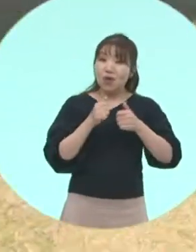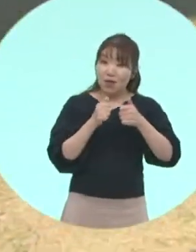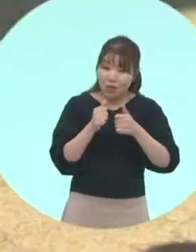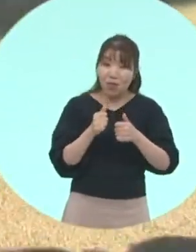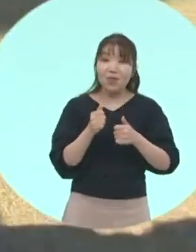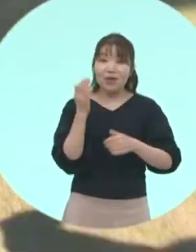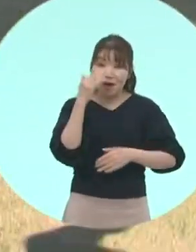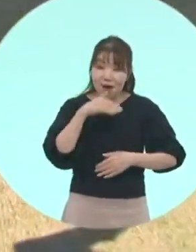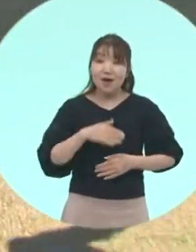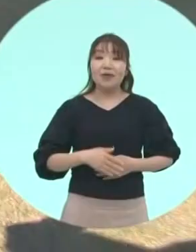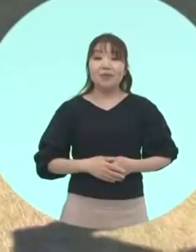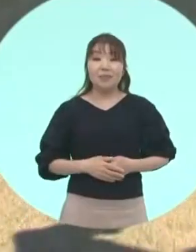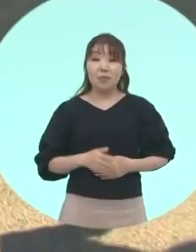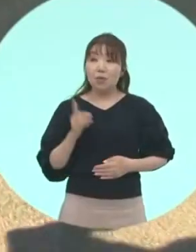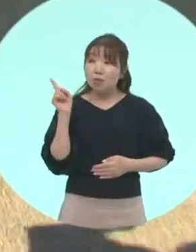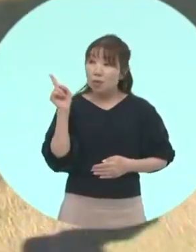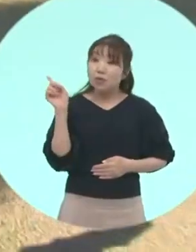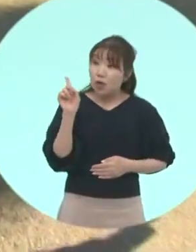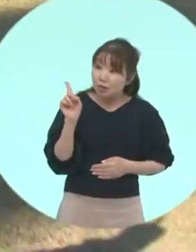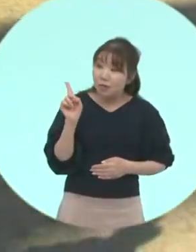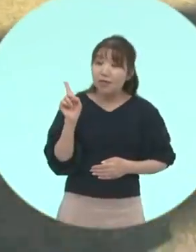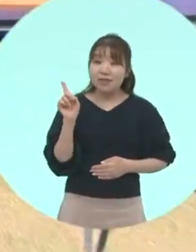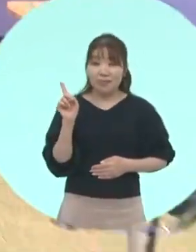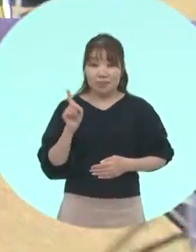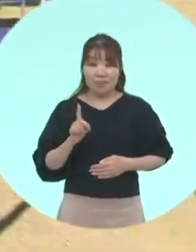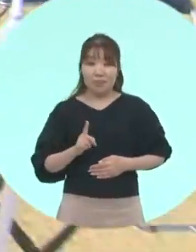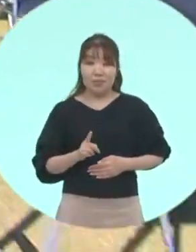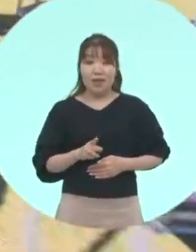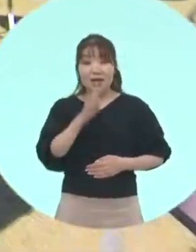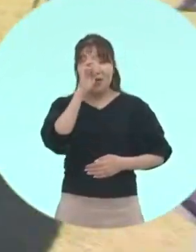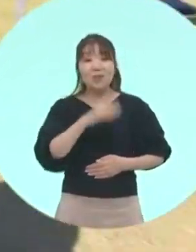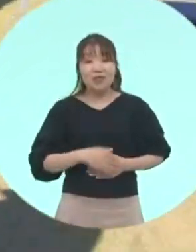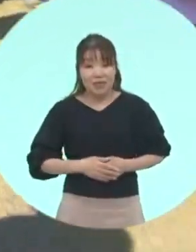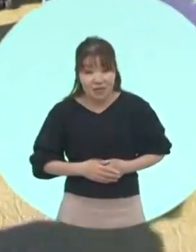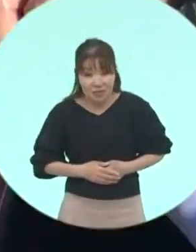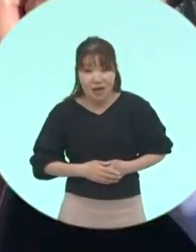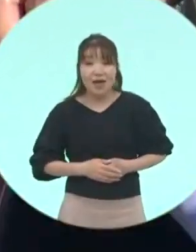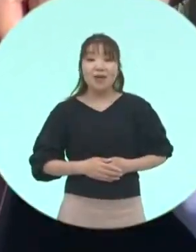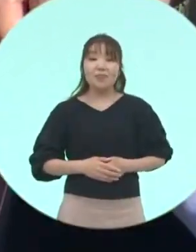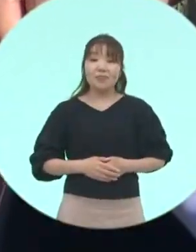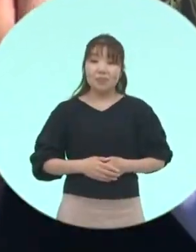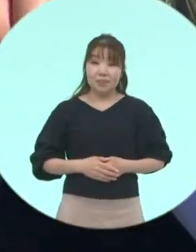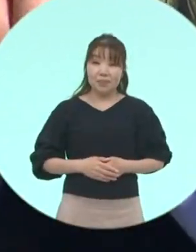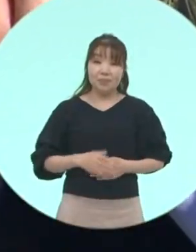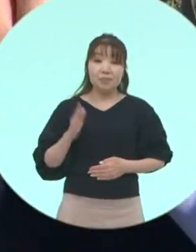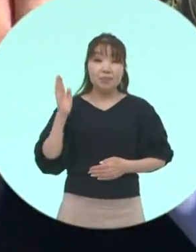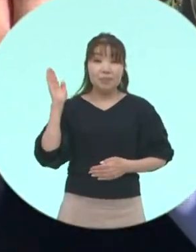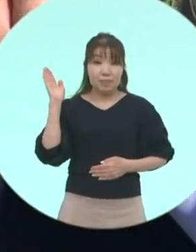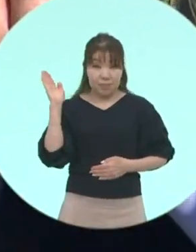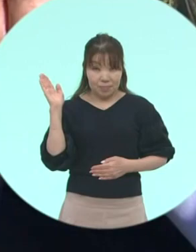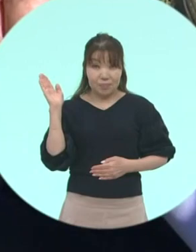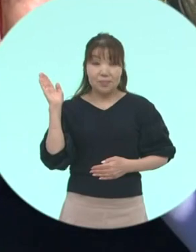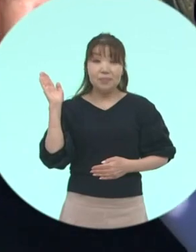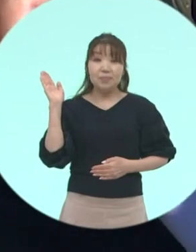ね。あそこは何をやってるんでしょうかね。 こんにちは、お願いします。